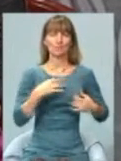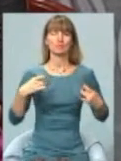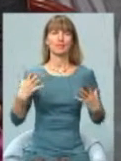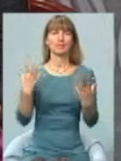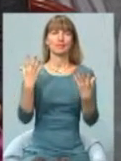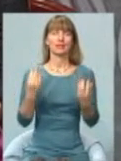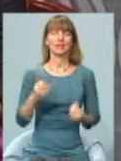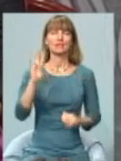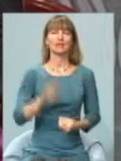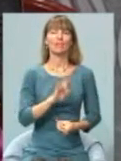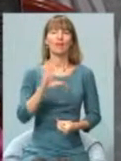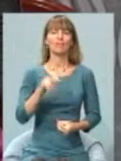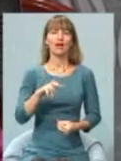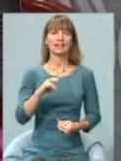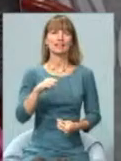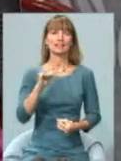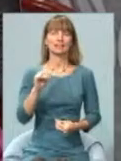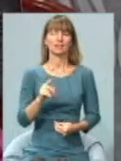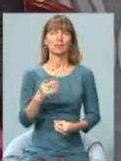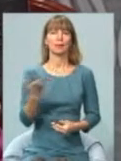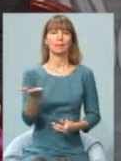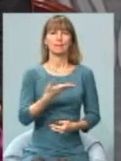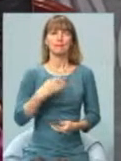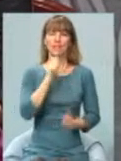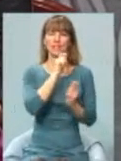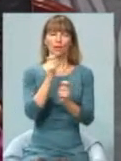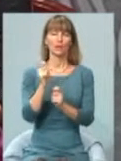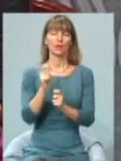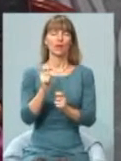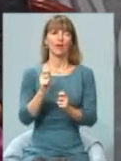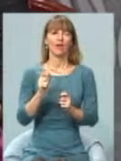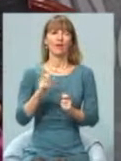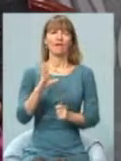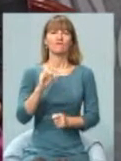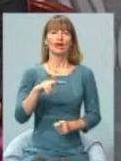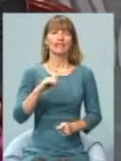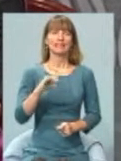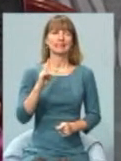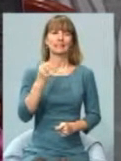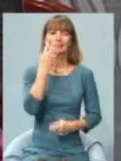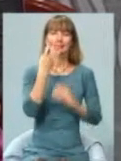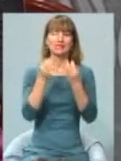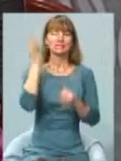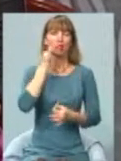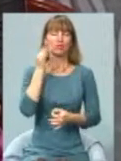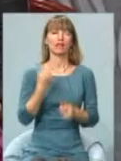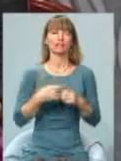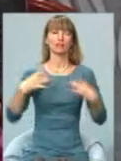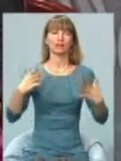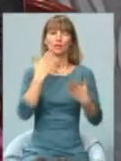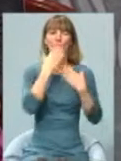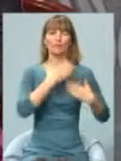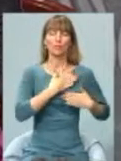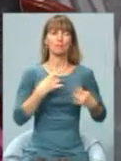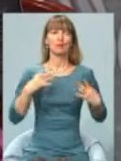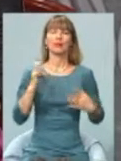Святого Валентина. Один одному ми даруємо подарунки, валентинки, квіти та солодощі. І взагалом це свято закоханих відзначають